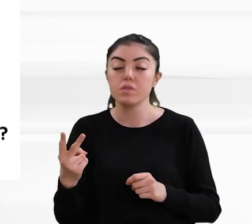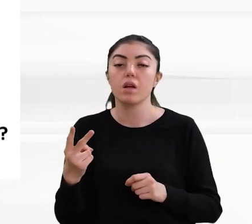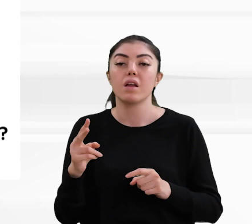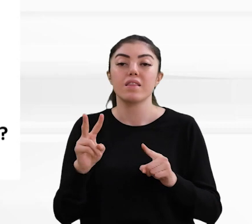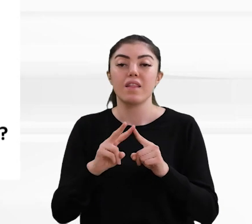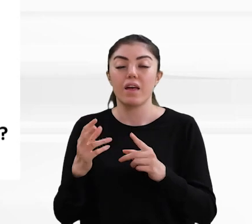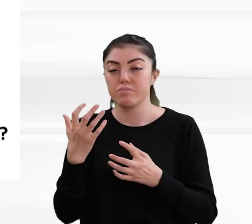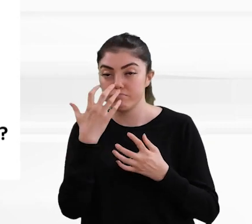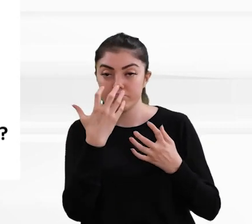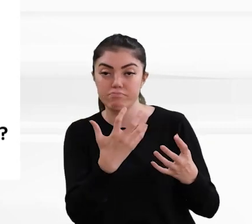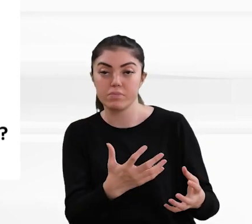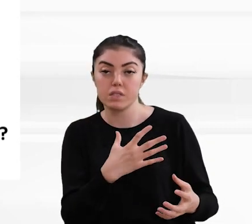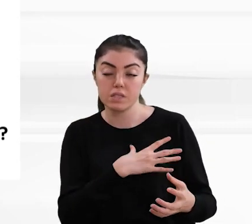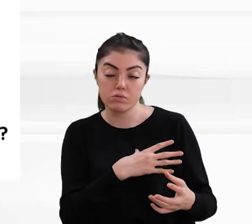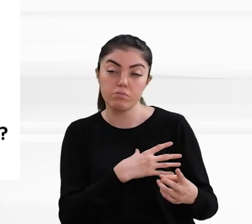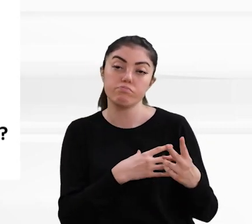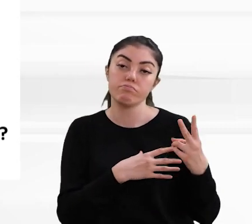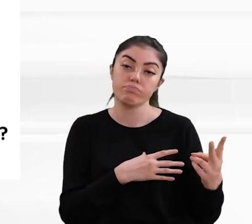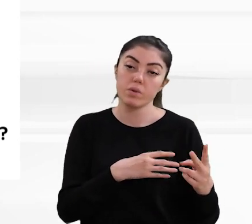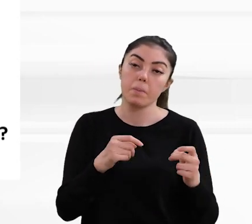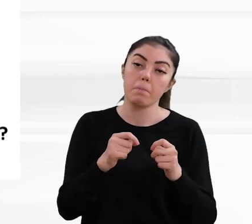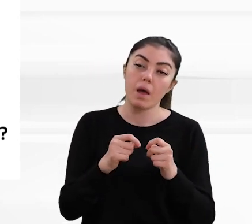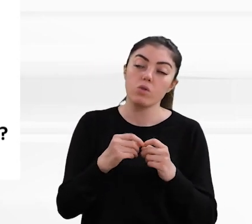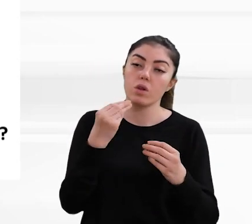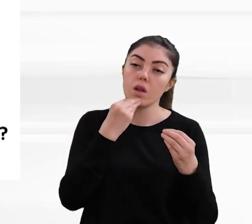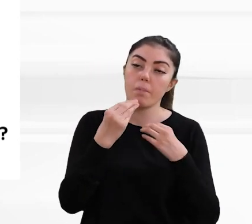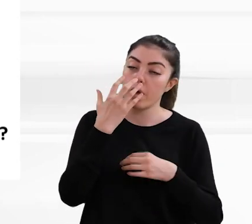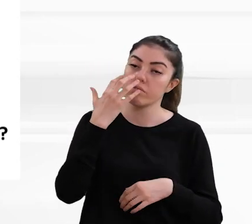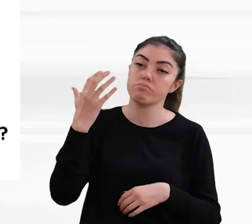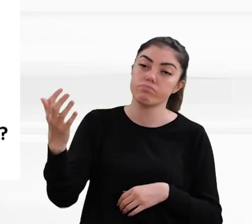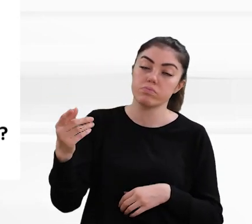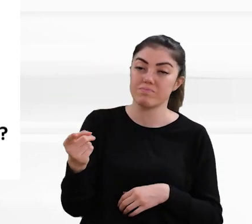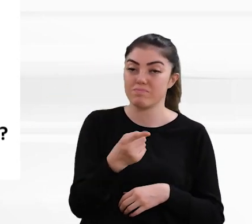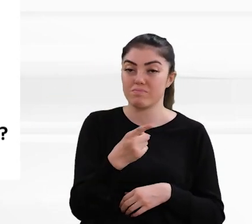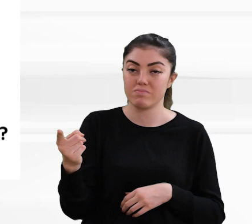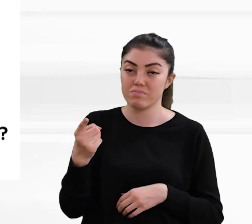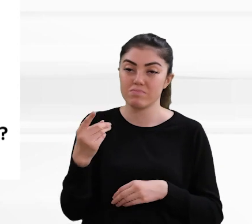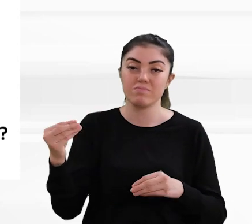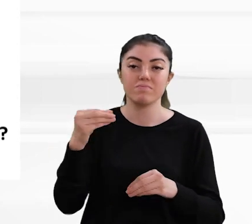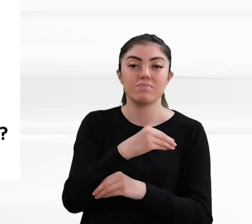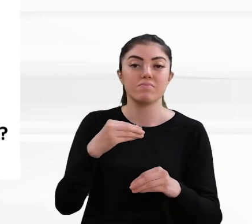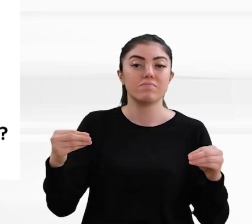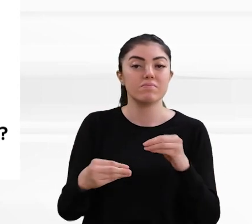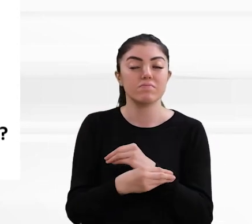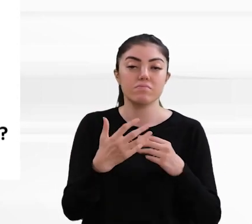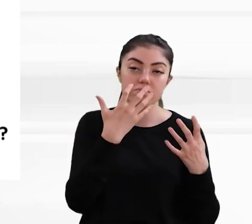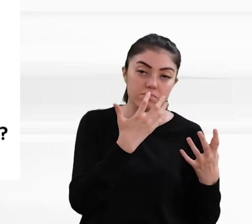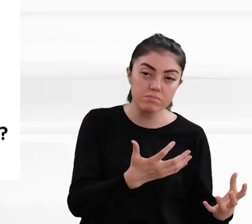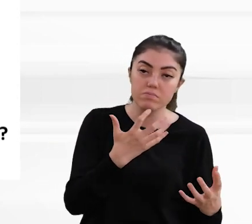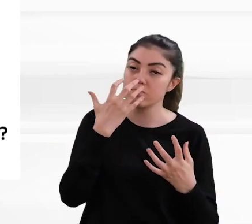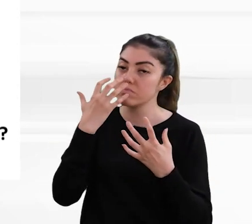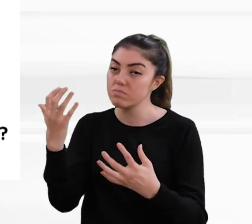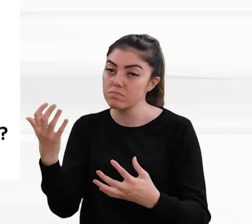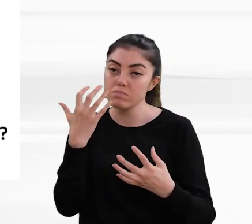kullanabilmesini sağlarken baklagil ise bakteri organik besin sağlar şimdi bu birlikte gidin modül birlikteliğinde